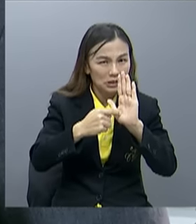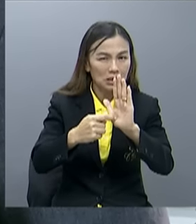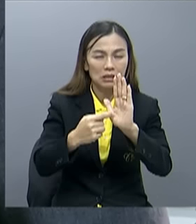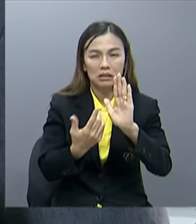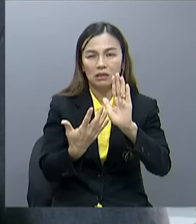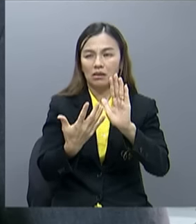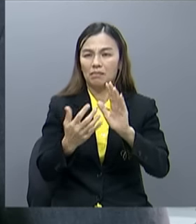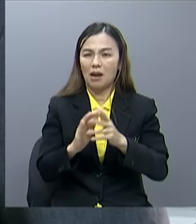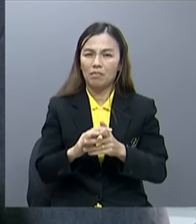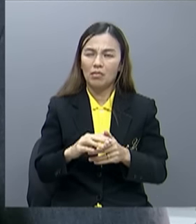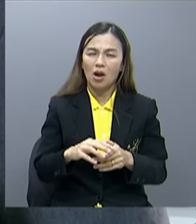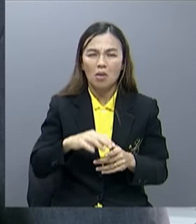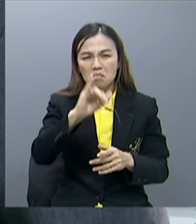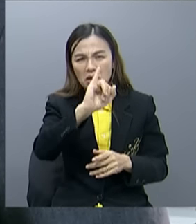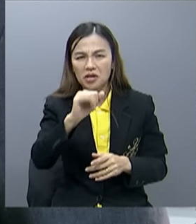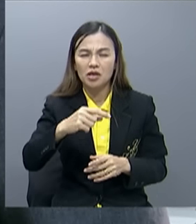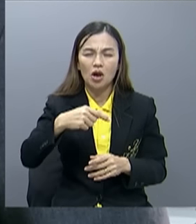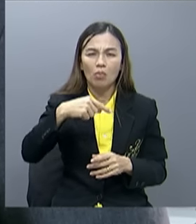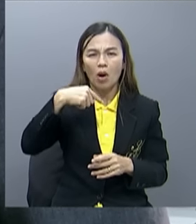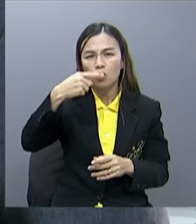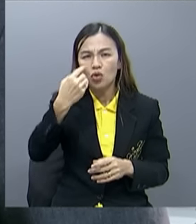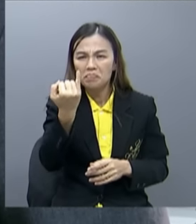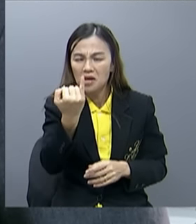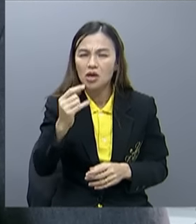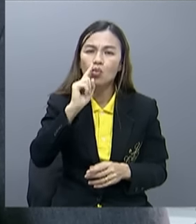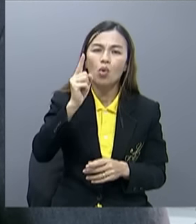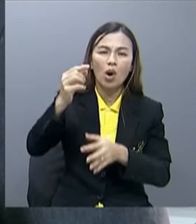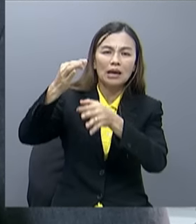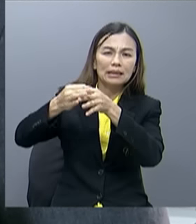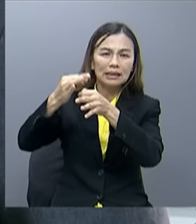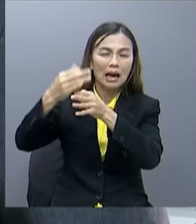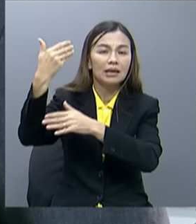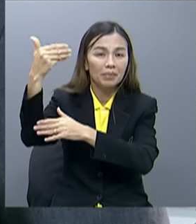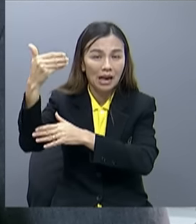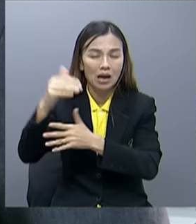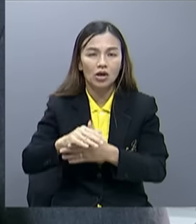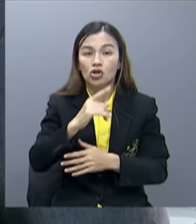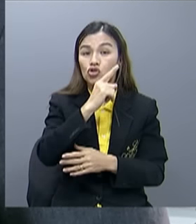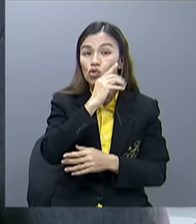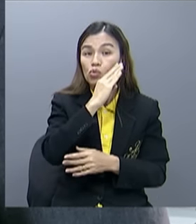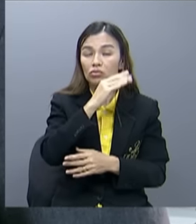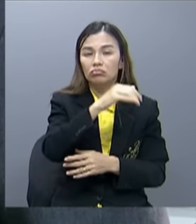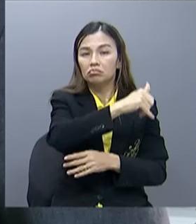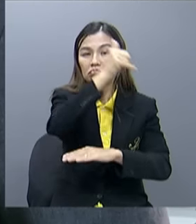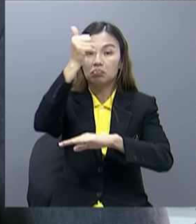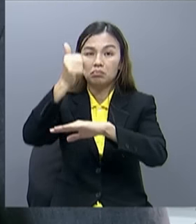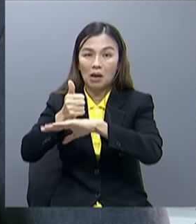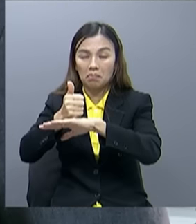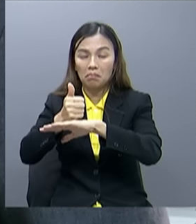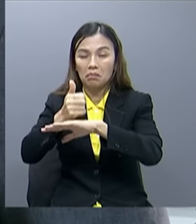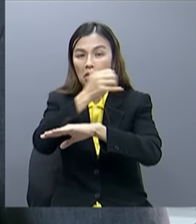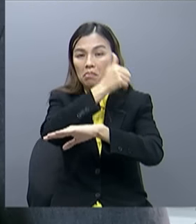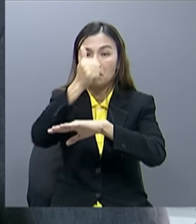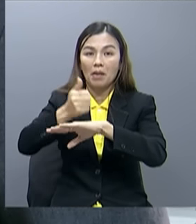รุนแรงอ่ะกับการทำงานของธนาคารประเทศไทยถ้าหากท่านได้เป็นประธานของคณะกรรมการธนาคารประเทศไ